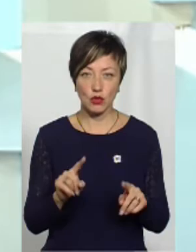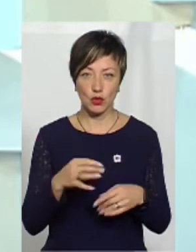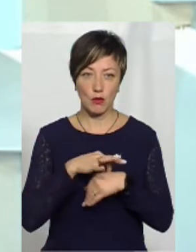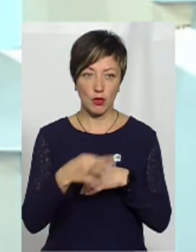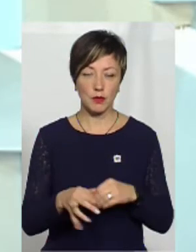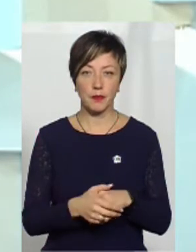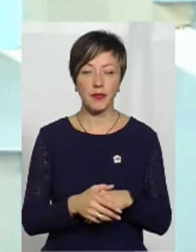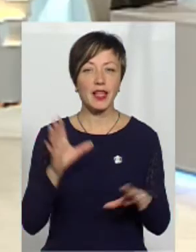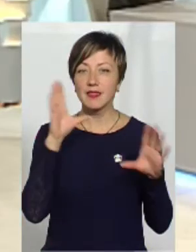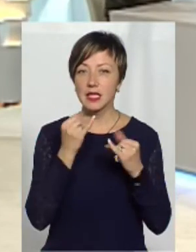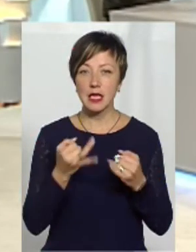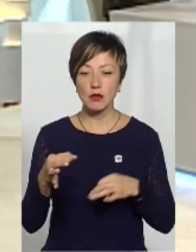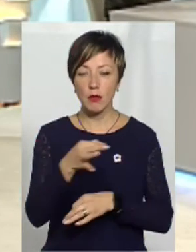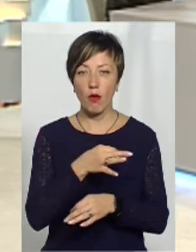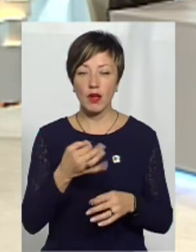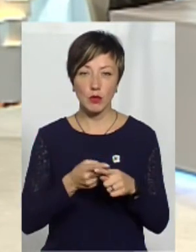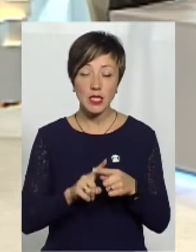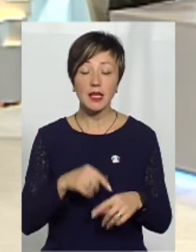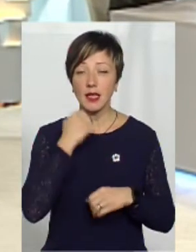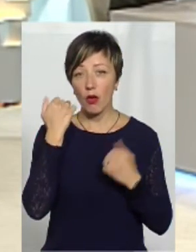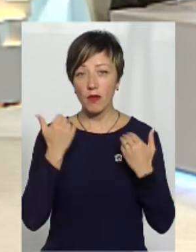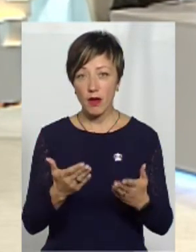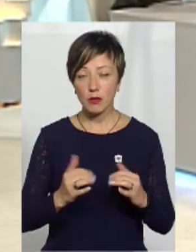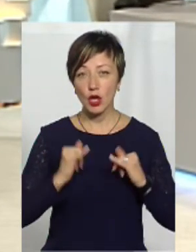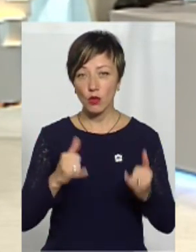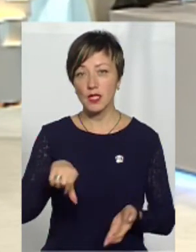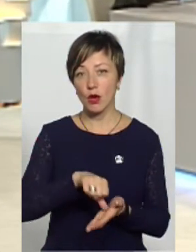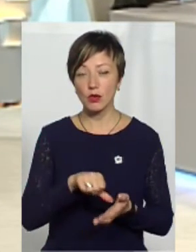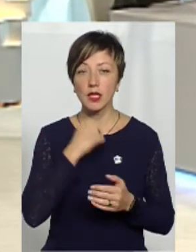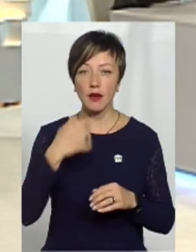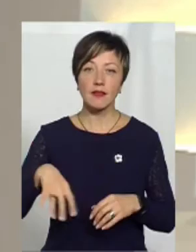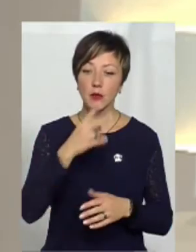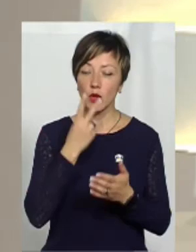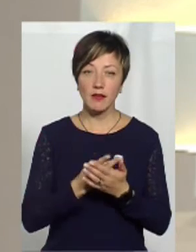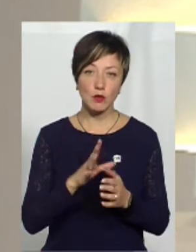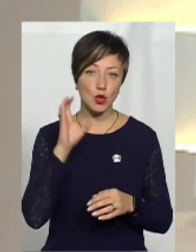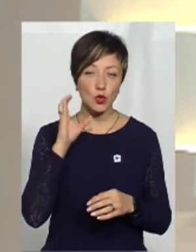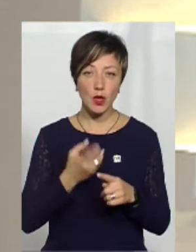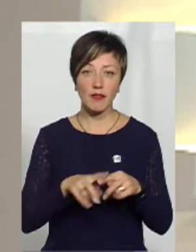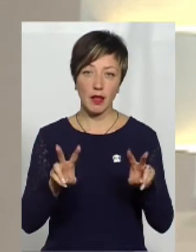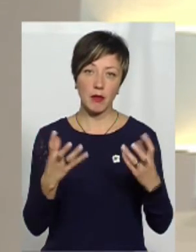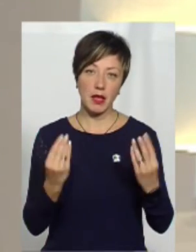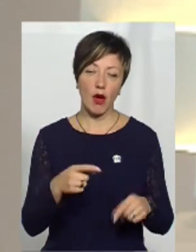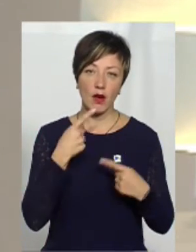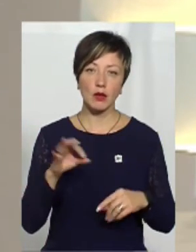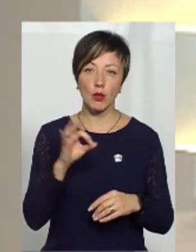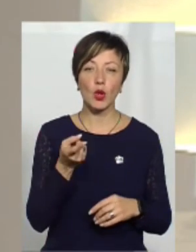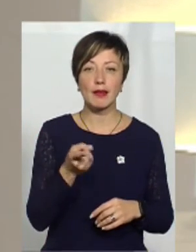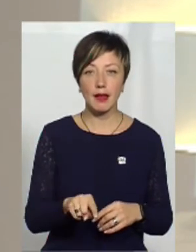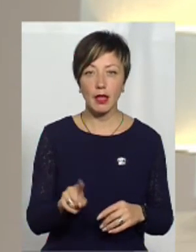дуже боляче. Не встигнемо зараз про це поговорити. Дякую вам. Дякую, шановні, за участь. Дякую всім, хто дивився і буде слухати. У темі дня говорили про